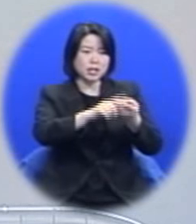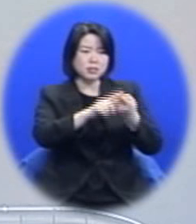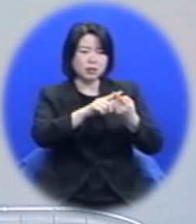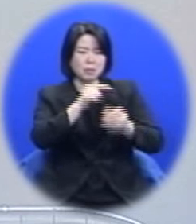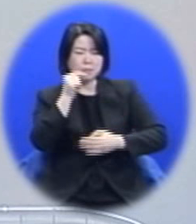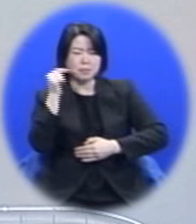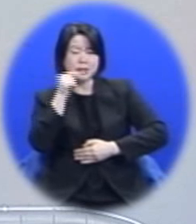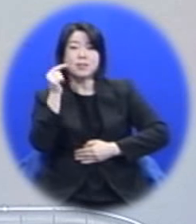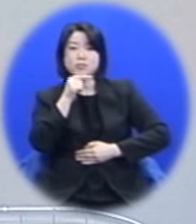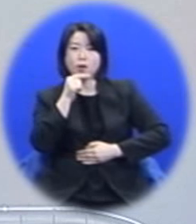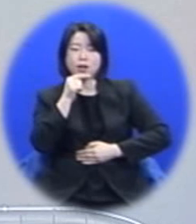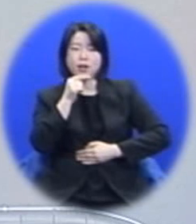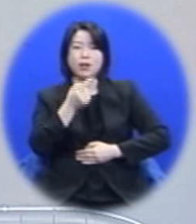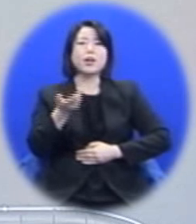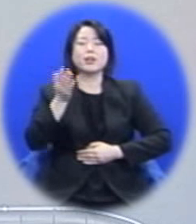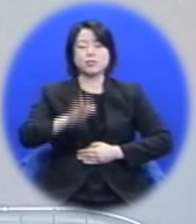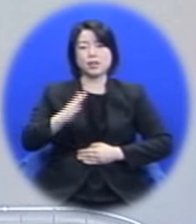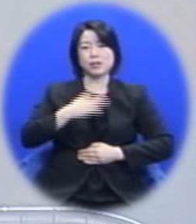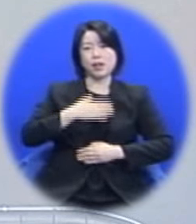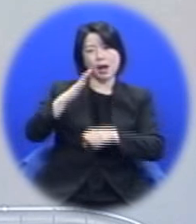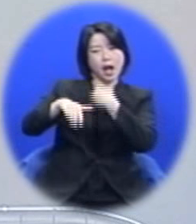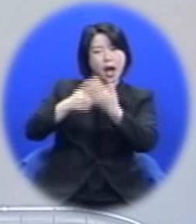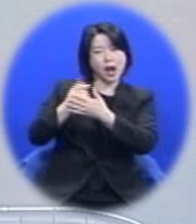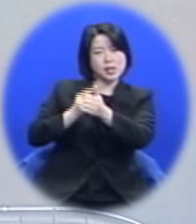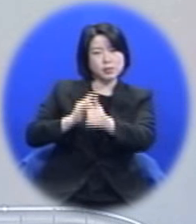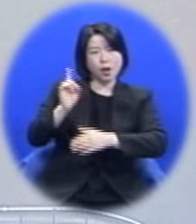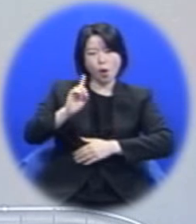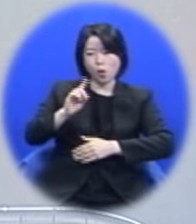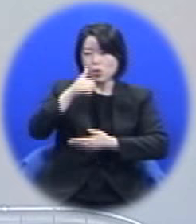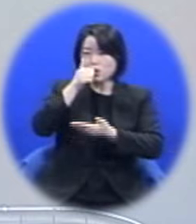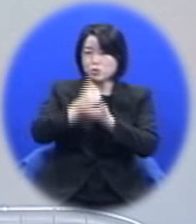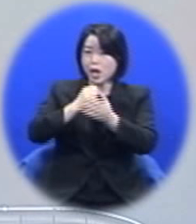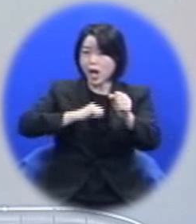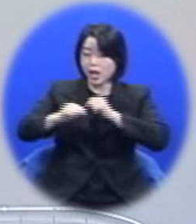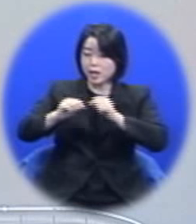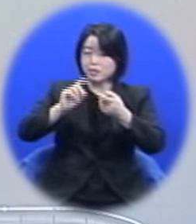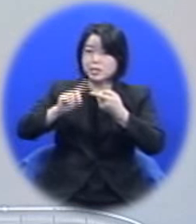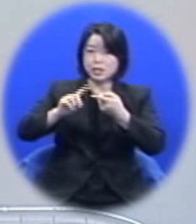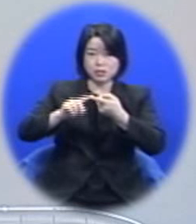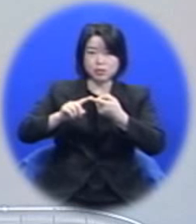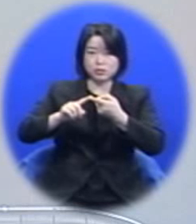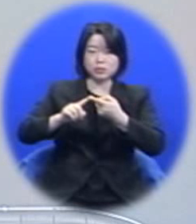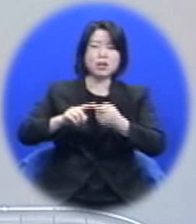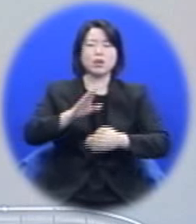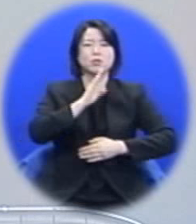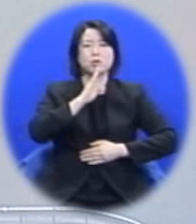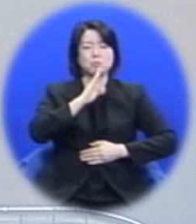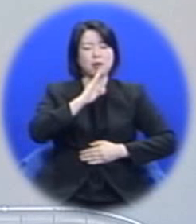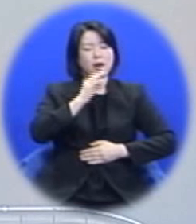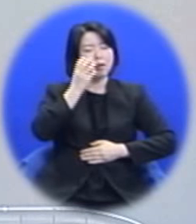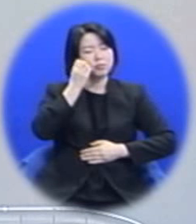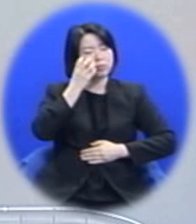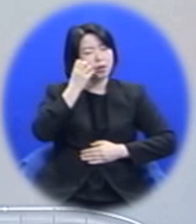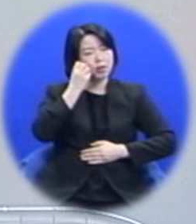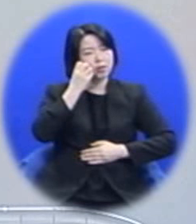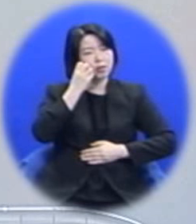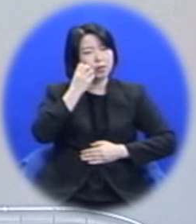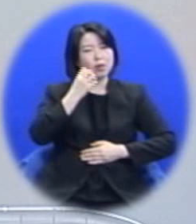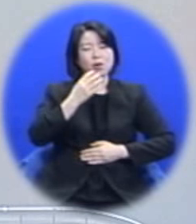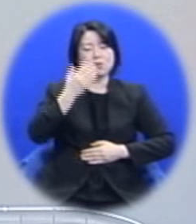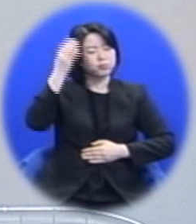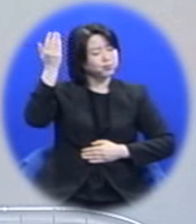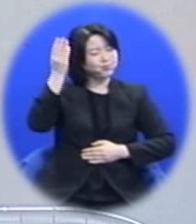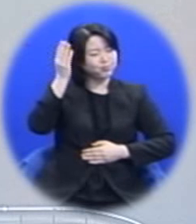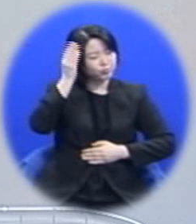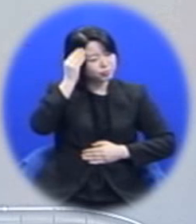예민하면서 내가 하나님에게 어떤 죄를 지었는지에 대해서는 정말 신기할 정도로